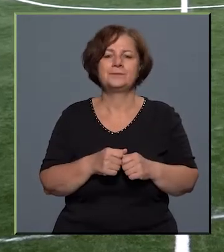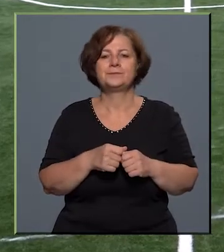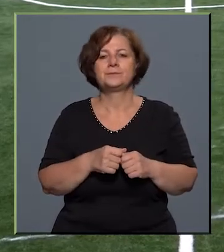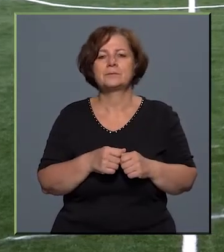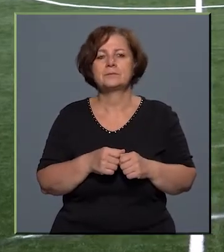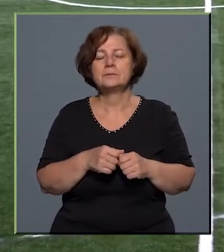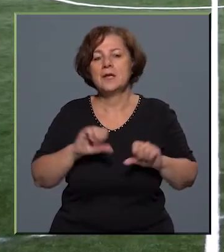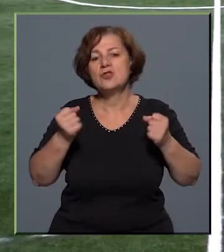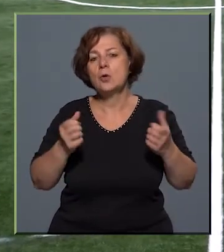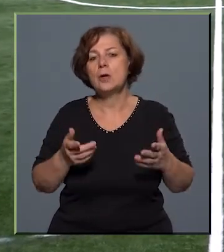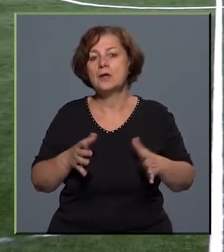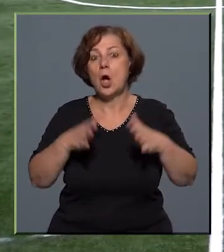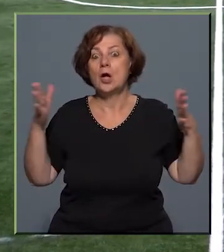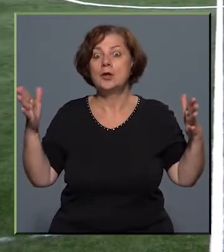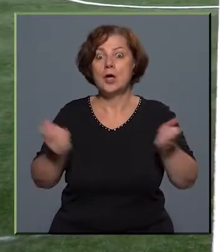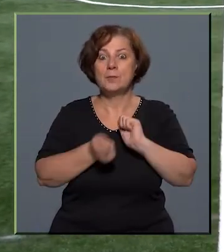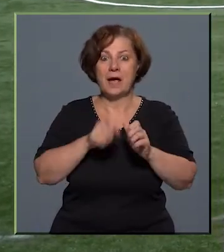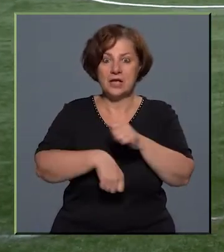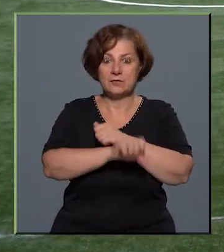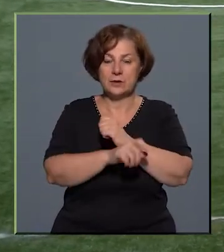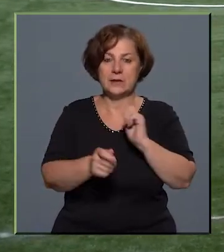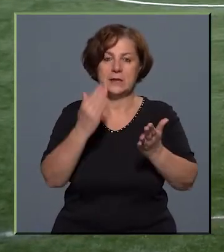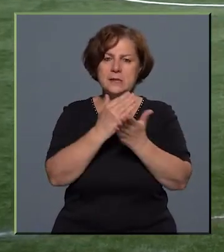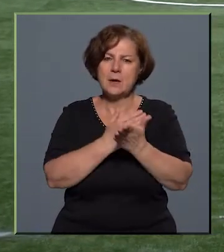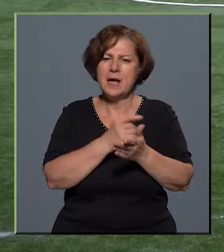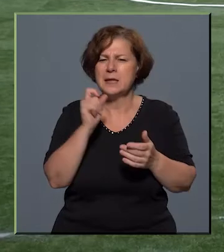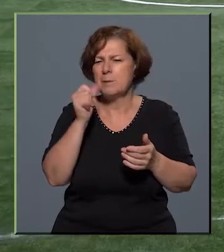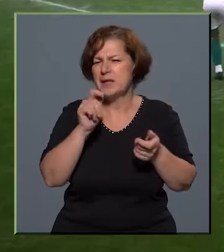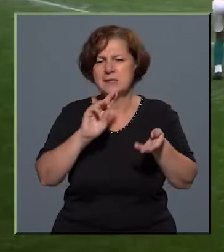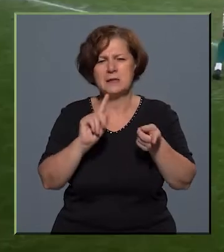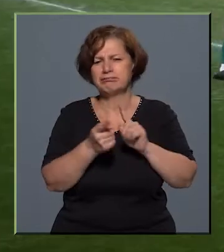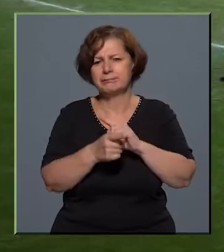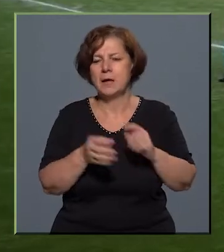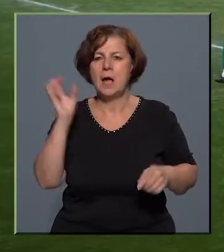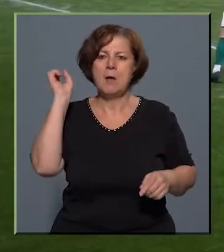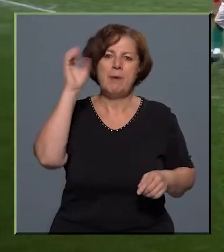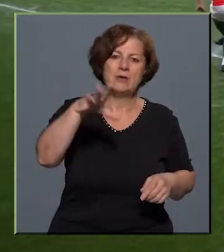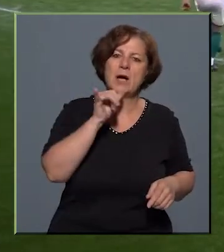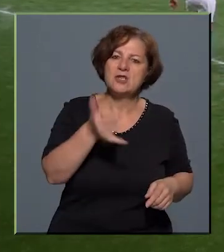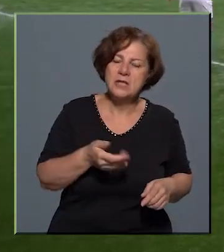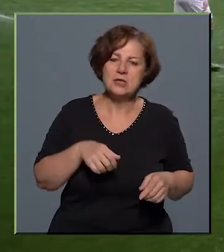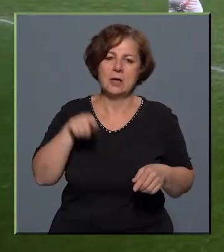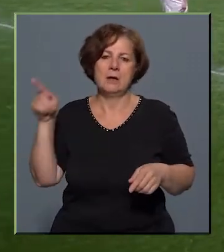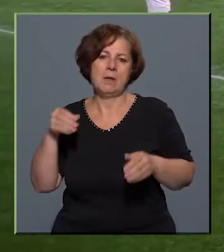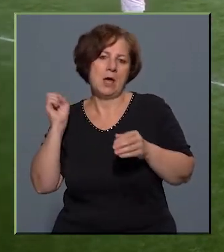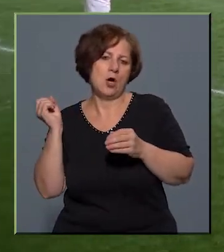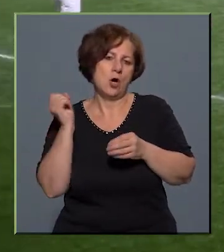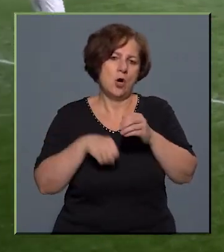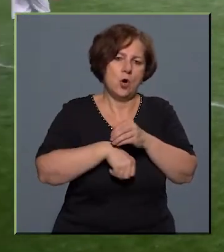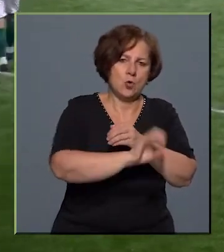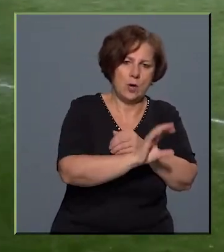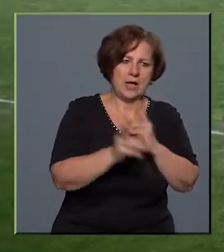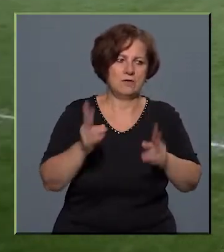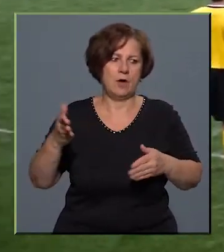gyakorlatilag a nagypályás futball szabályai szerint egy-két apróságban tér el, bedobás nincsen, berúgás van oldalról,